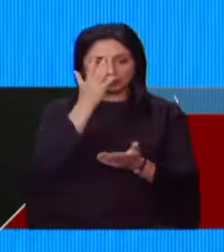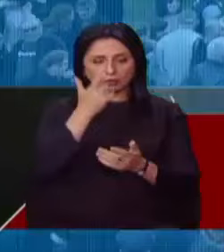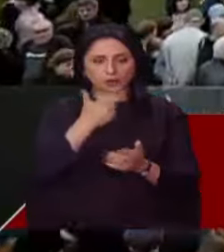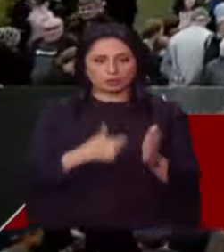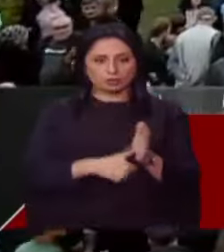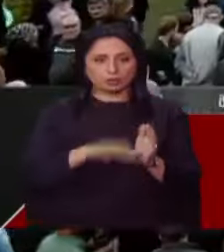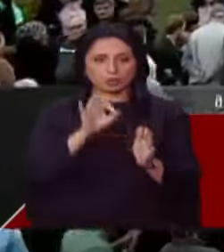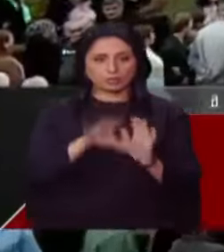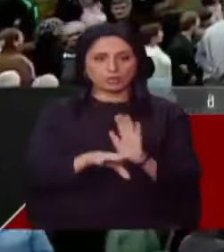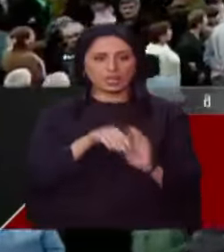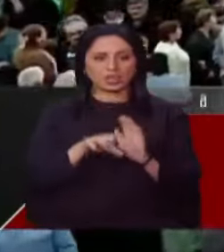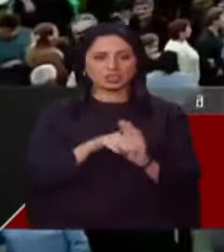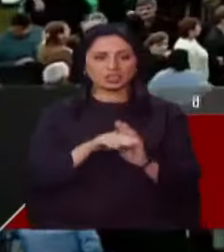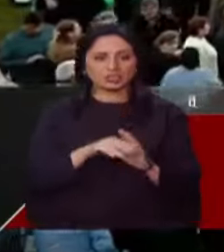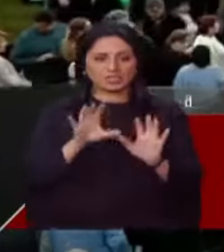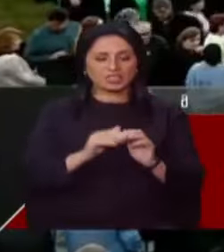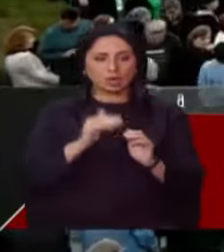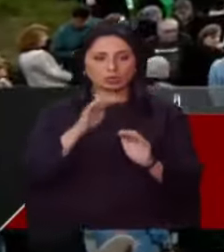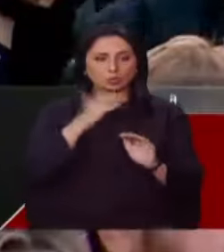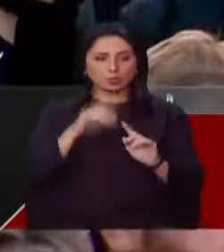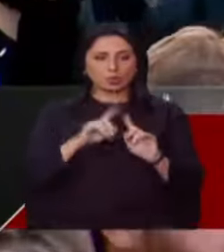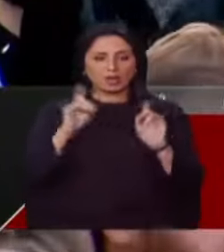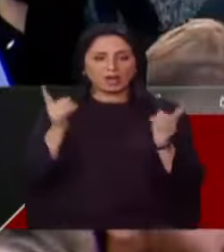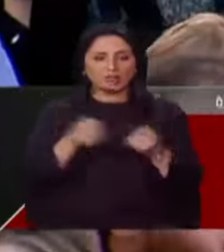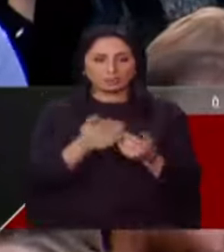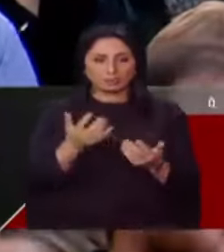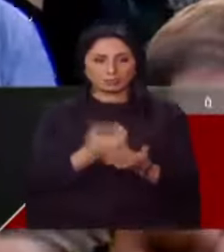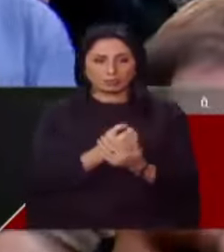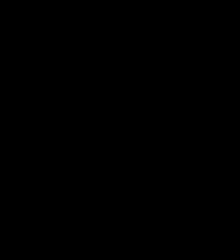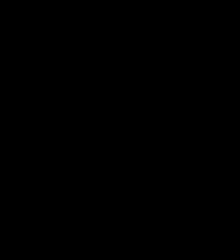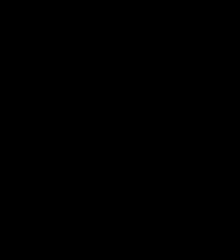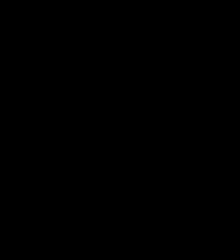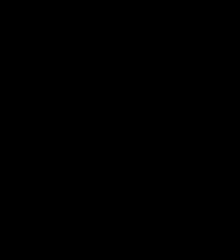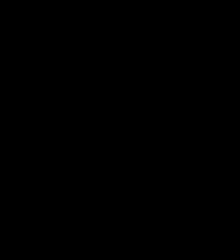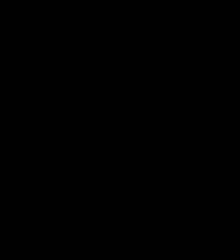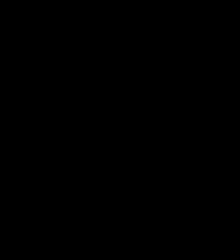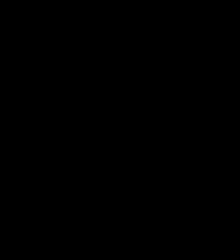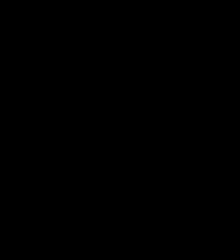26 ოქტომბრის არჩევნებზე საკონსტიტუციო უმრავლესობის მოპოვებაა.